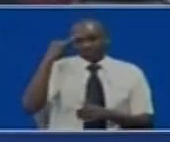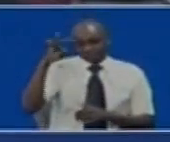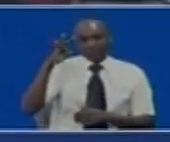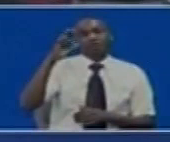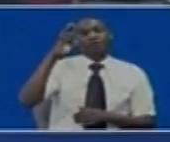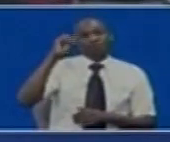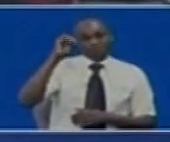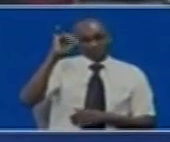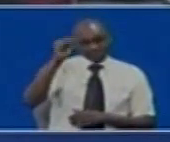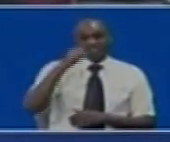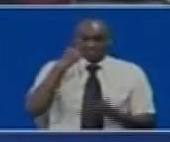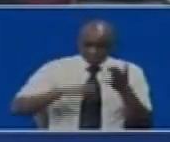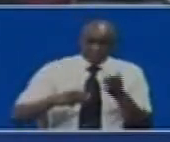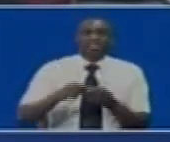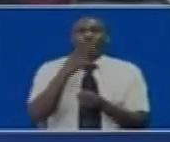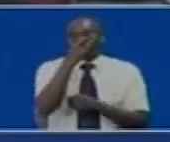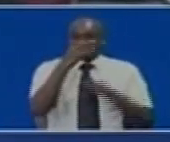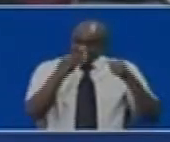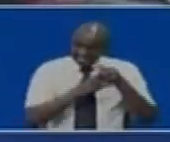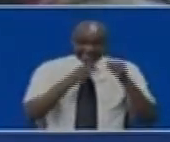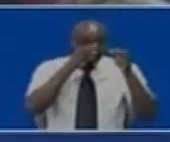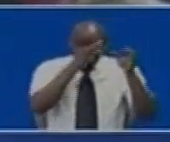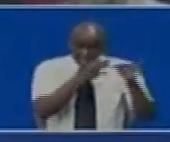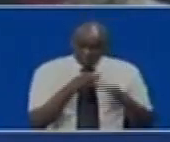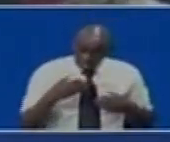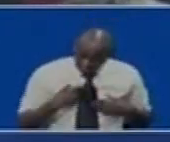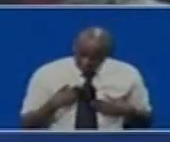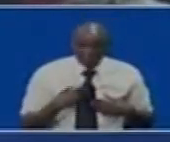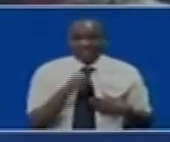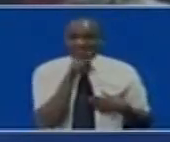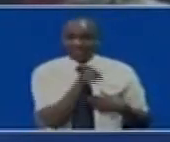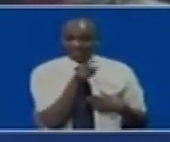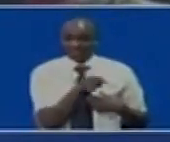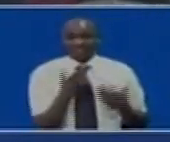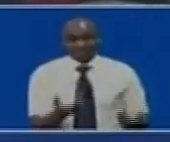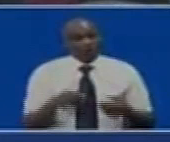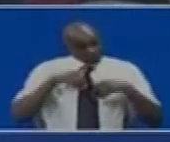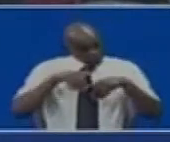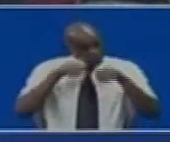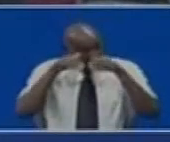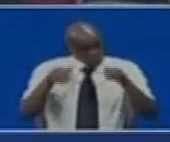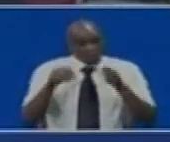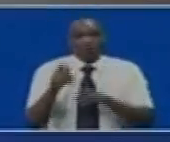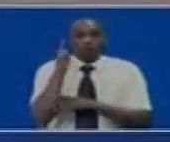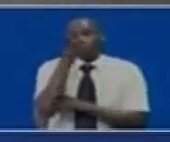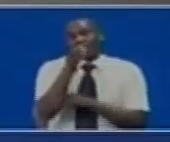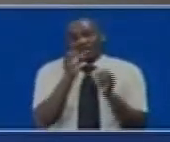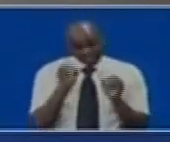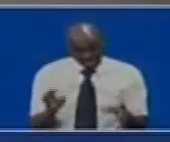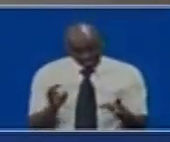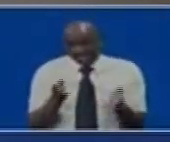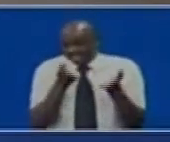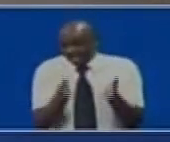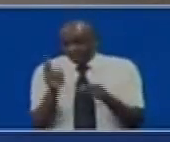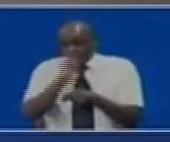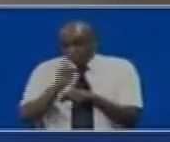tukiona kuwa kati ya akaunti 28 za kaunti hiyo, 4 kati yao hazikuambatana na maadili na taratibu zilizopo, na basi